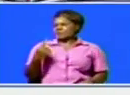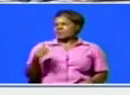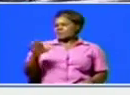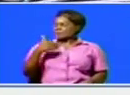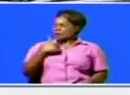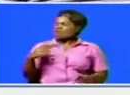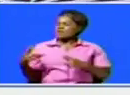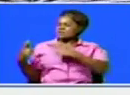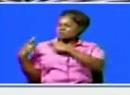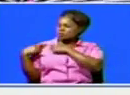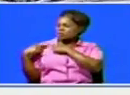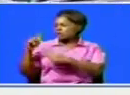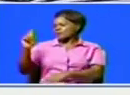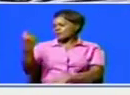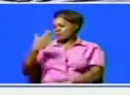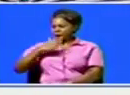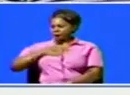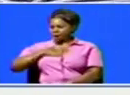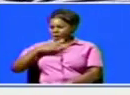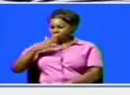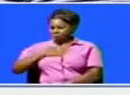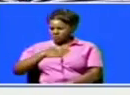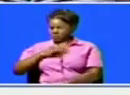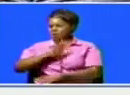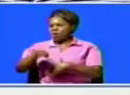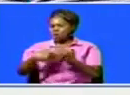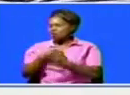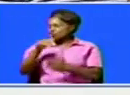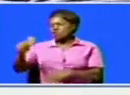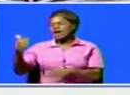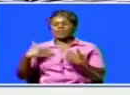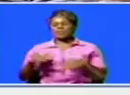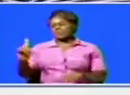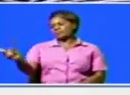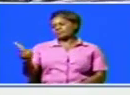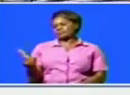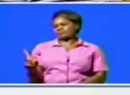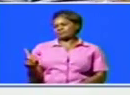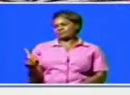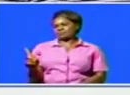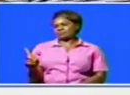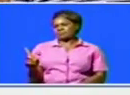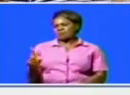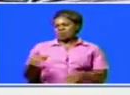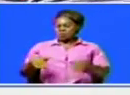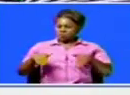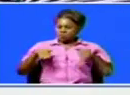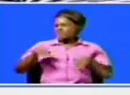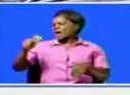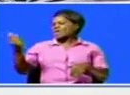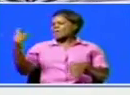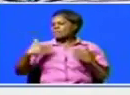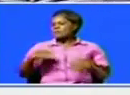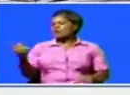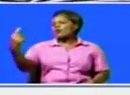na jukumu. Kenya ni letu, Kenya ni yetu, sio ya watu wengine. Hatutakaa tukingoja ya kwamba kuna watu